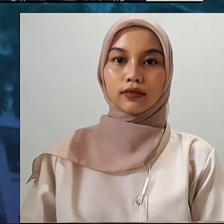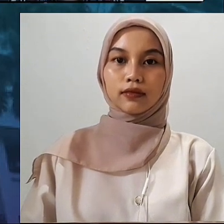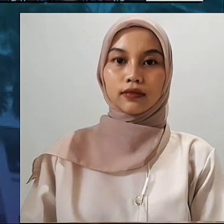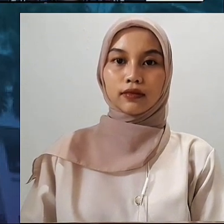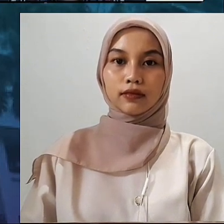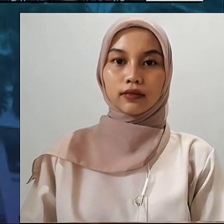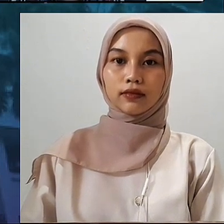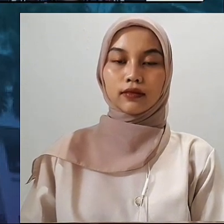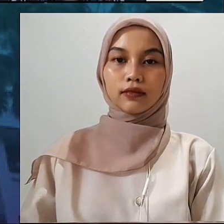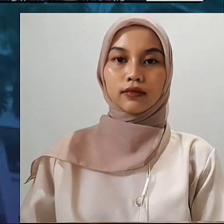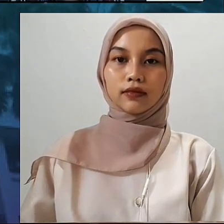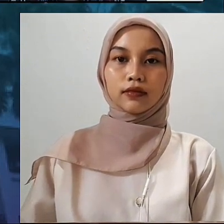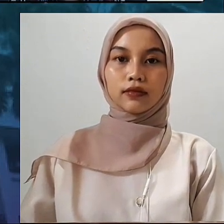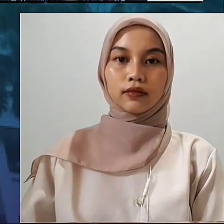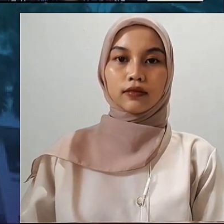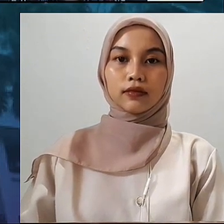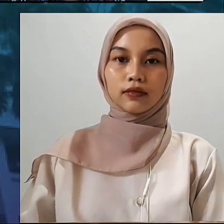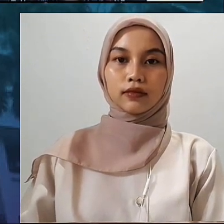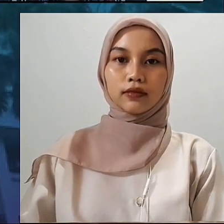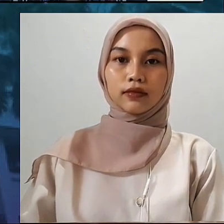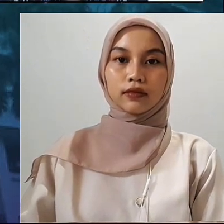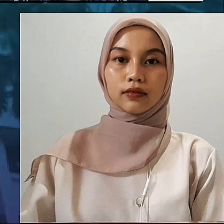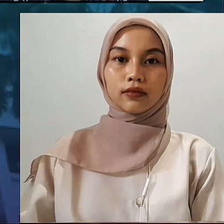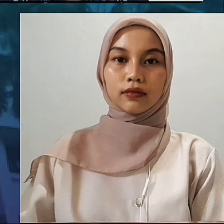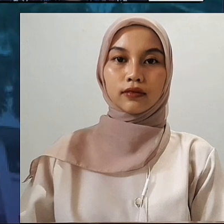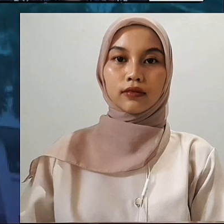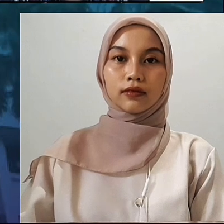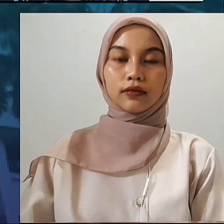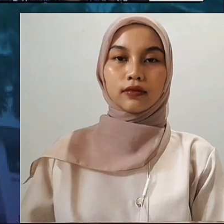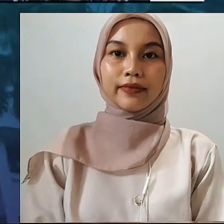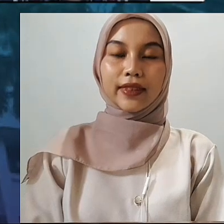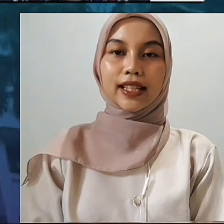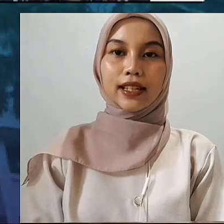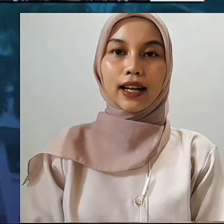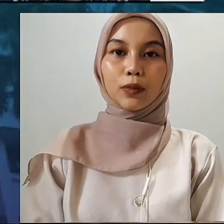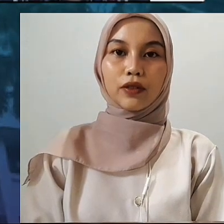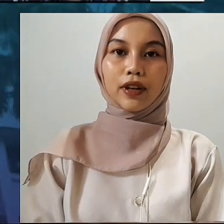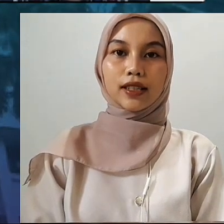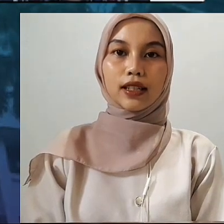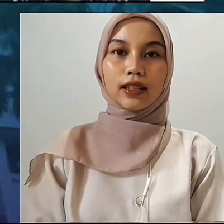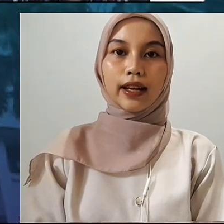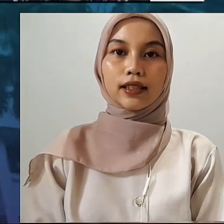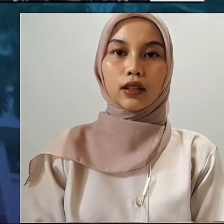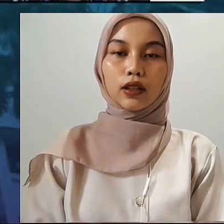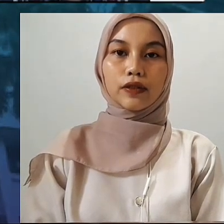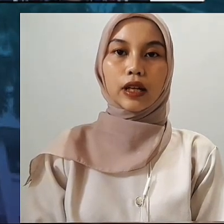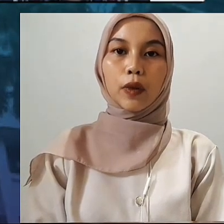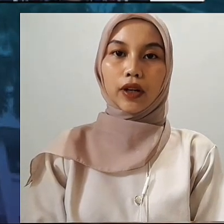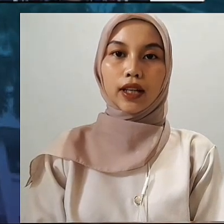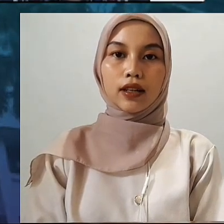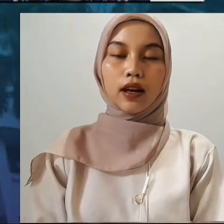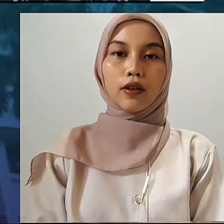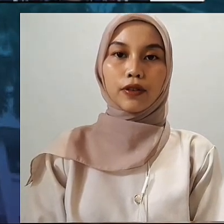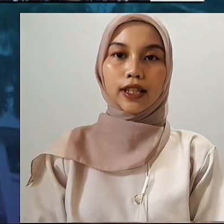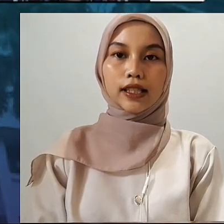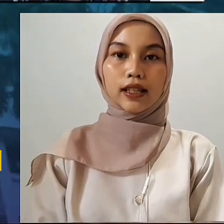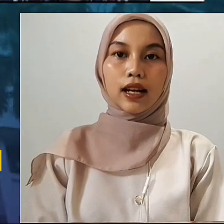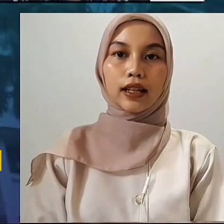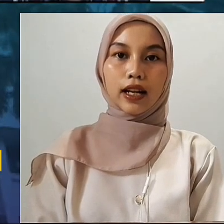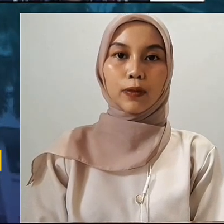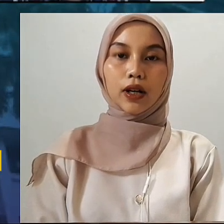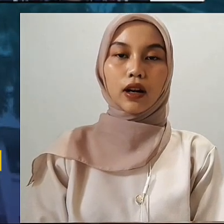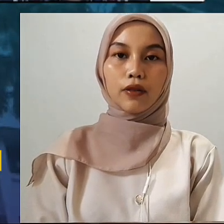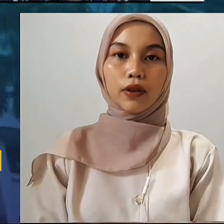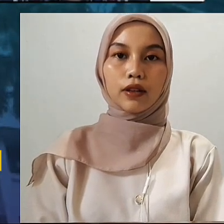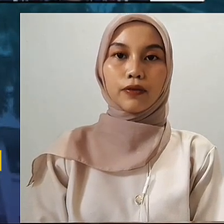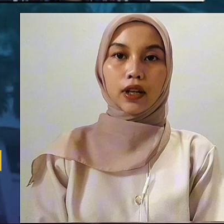menurun sepanjang Februari tahun 2026 ini. This slide provides an executive summary. First,